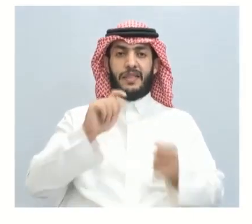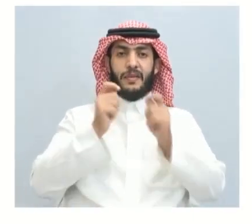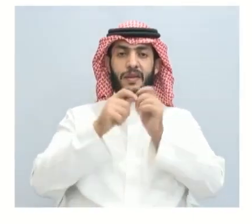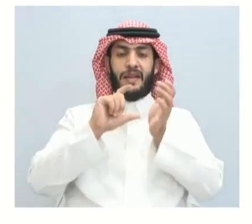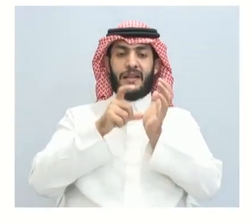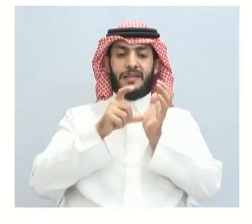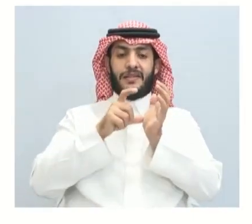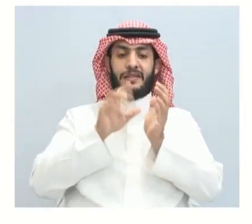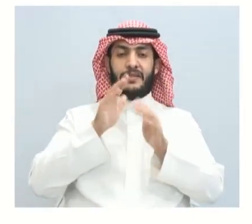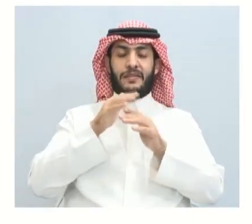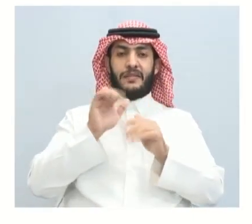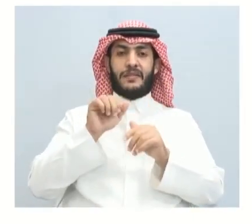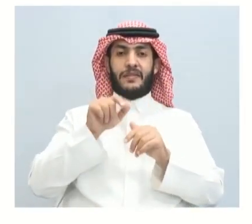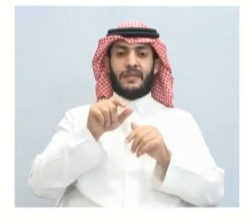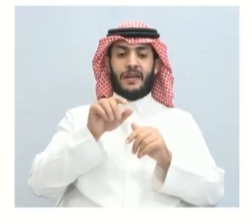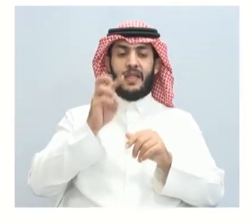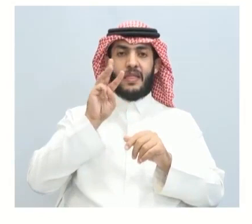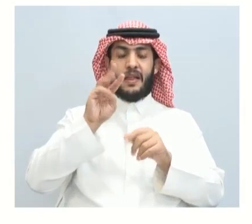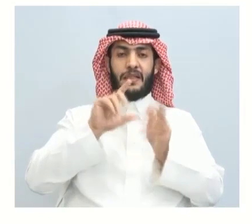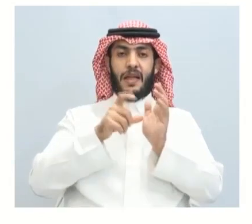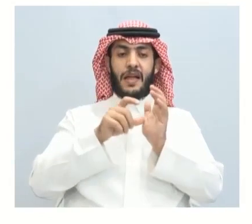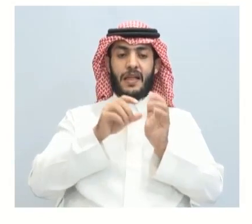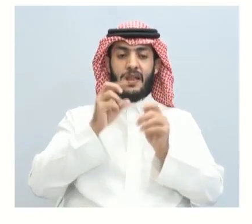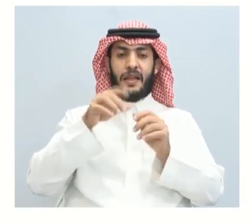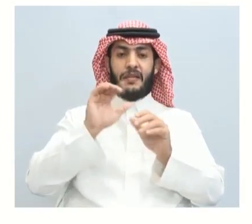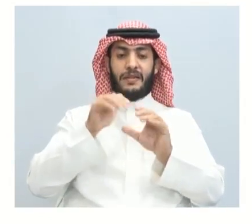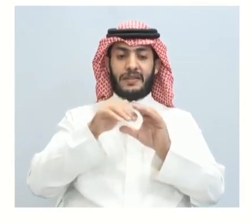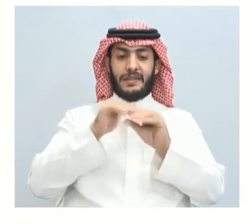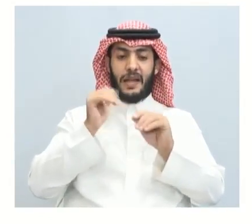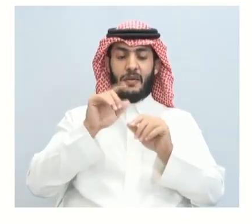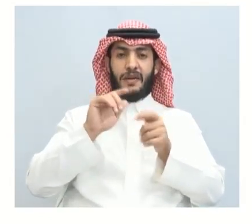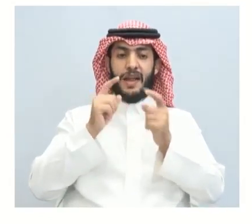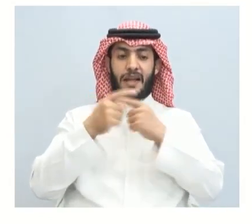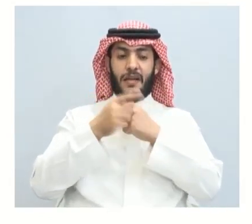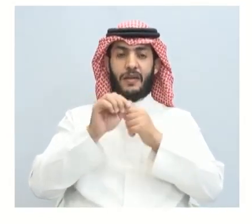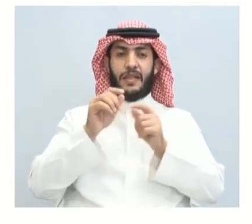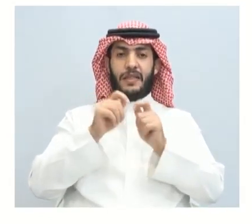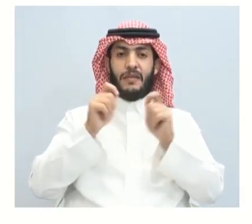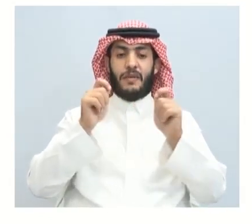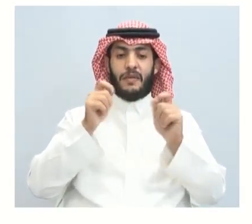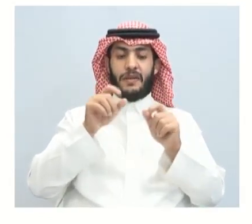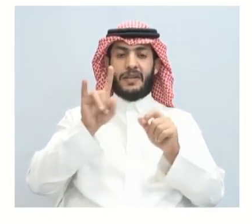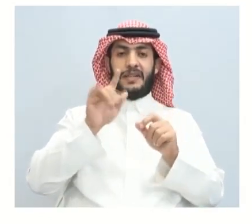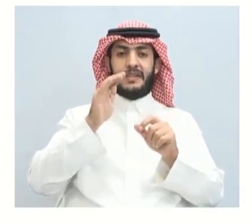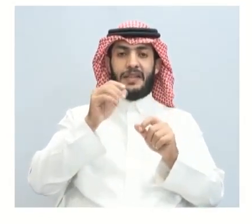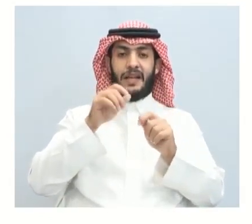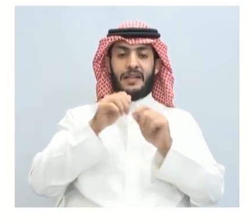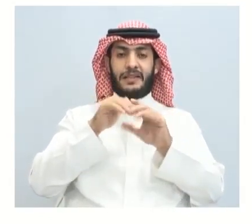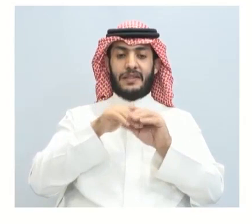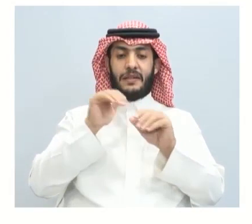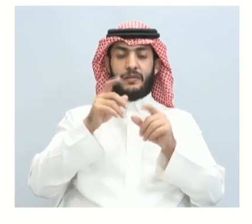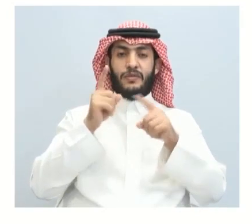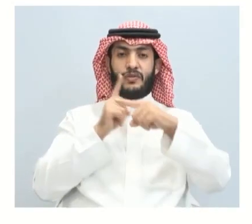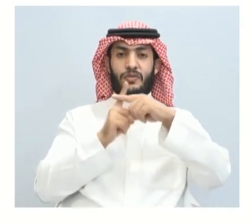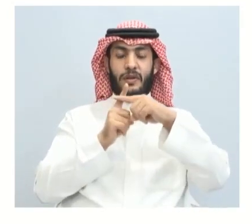الهندسيه عندي انا تحويلات ثلاث تحويلات عندي انسحاب وعندي انعكاس وعندي تمدد متى يكون الانسحاب يكون الانسحاب